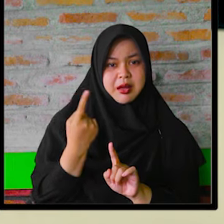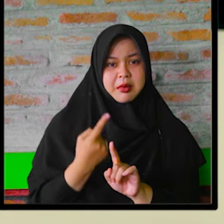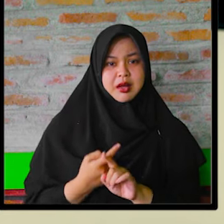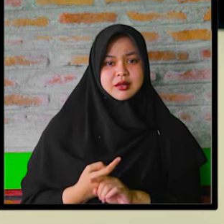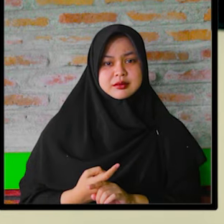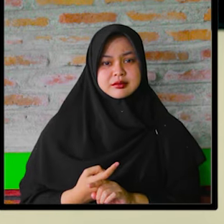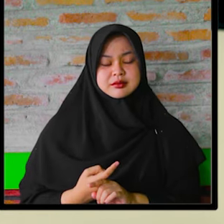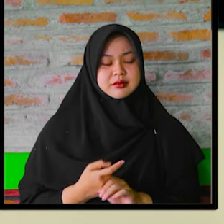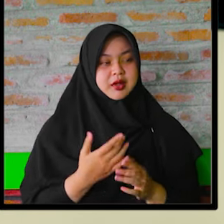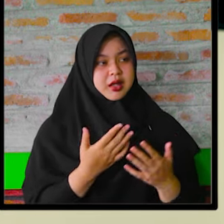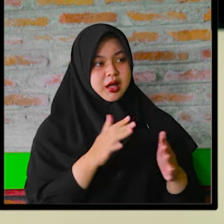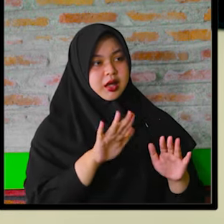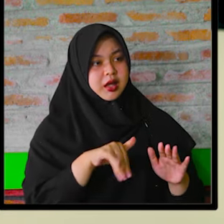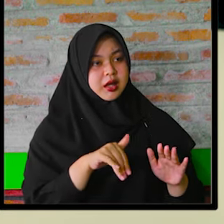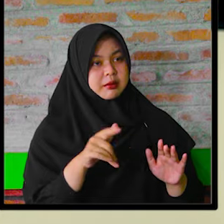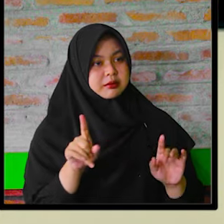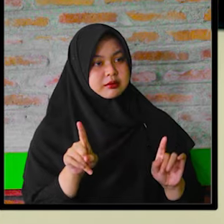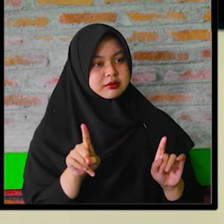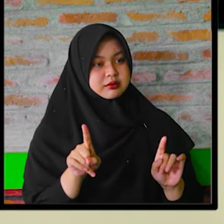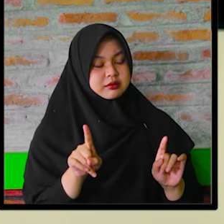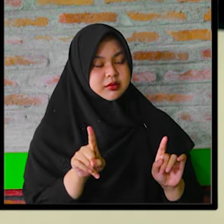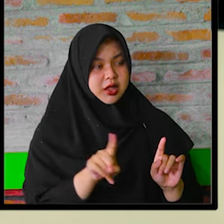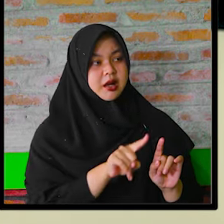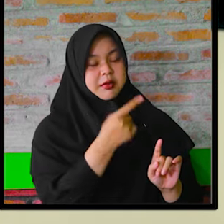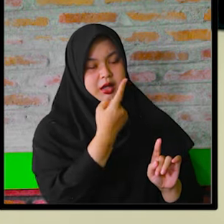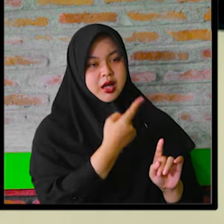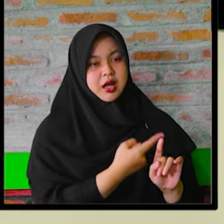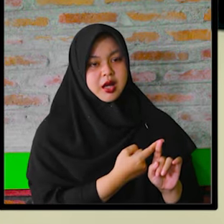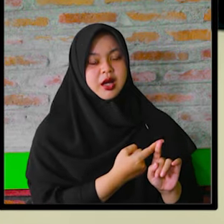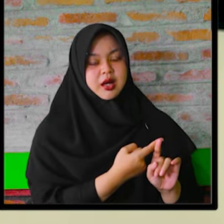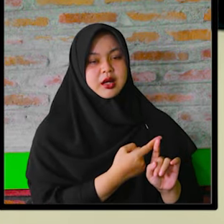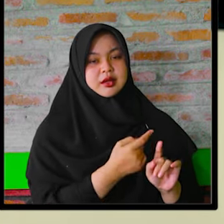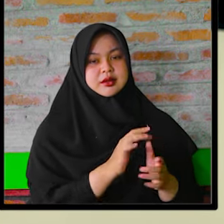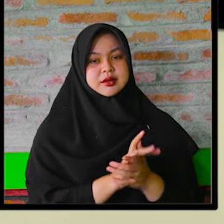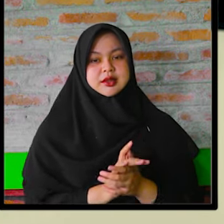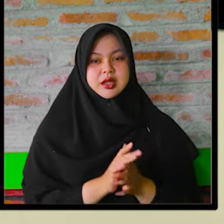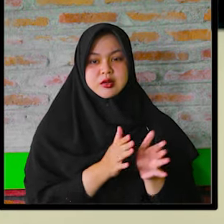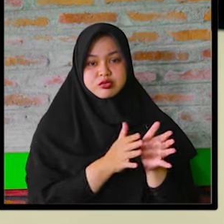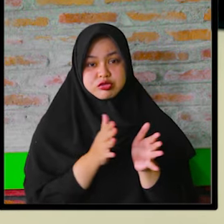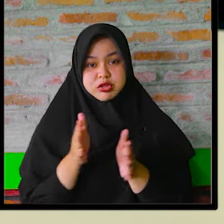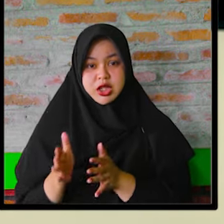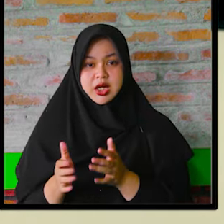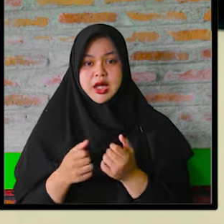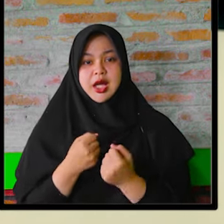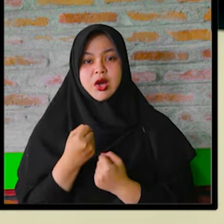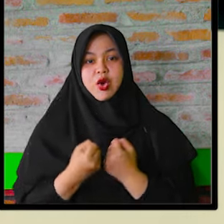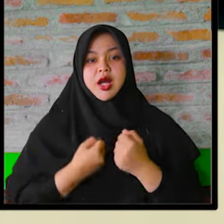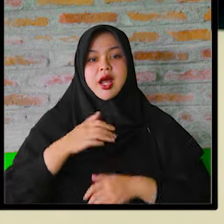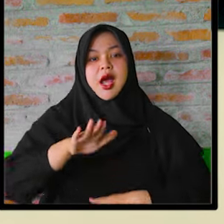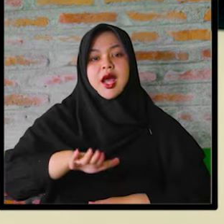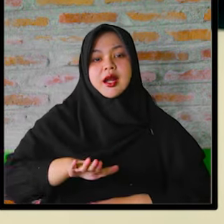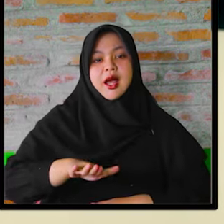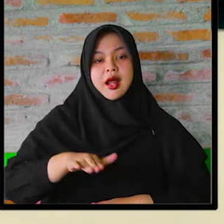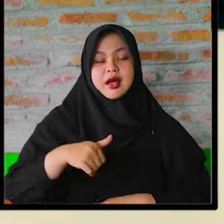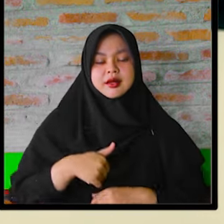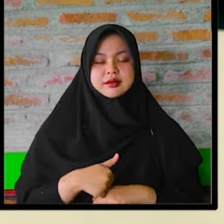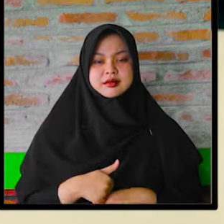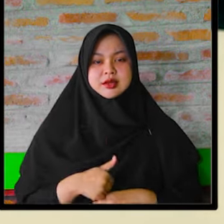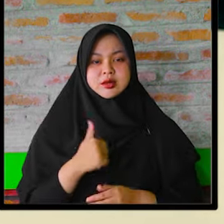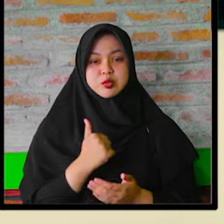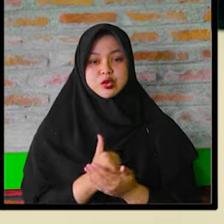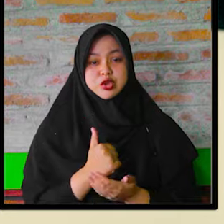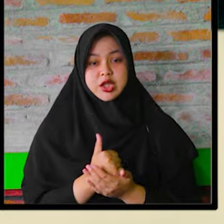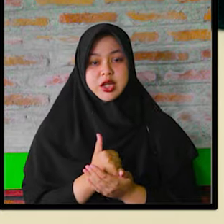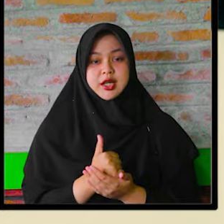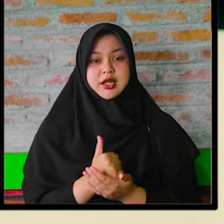Ee perdampingan pertama teradel ya kemudian dilanjutkan kemudian ada anak kebetulan itu adalah di